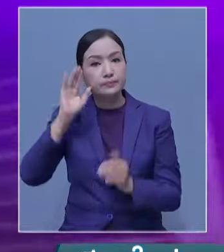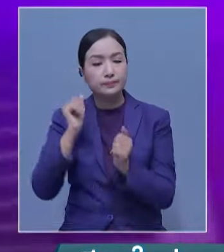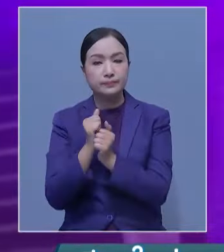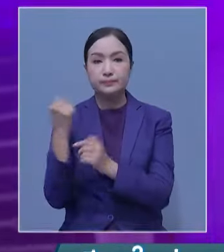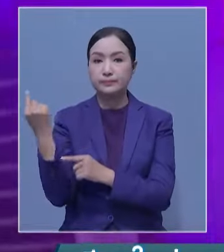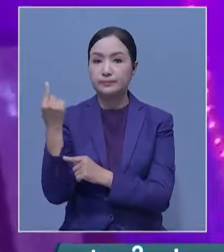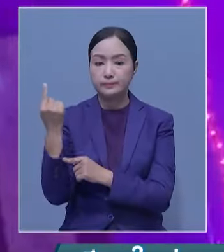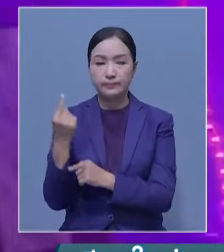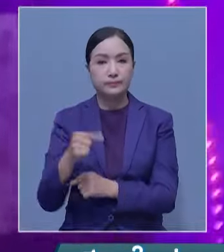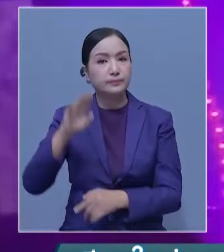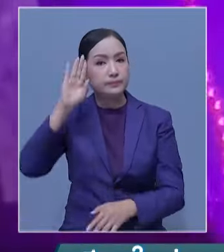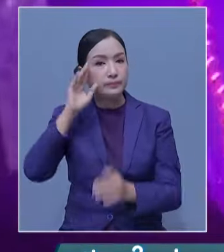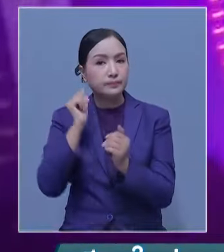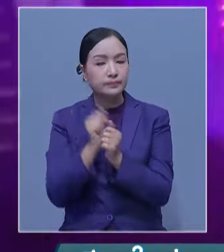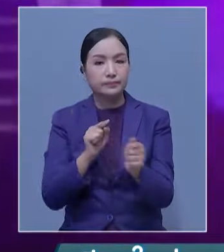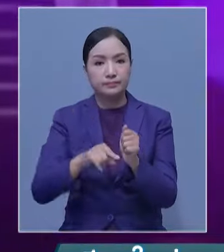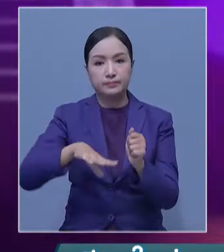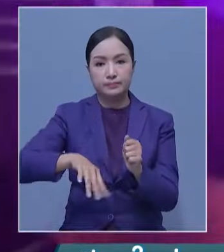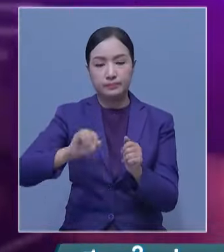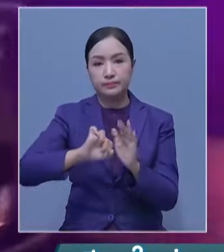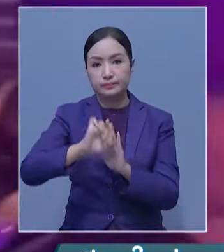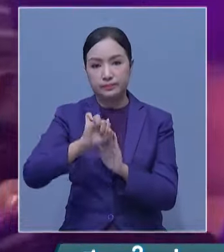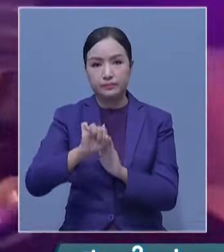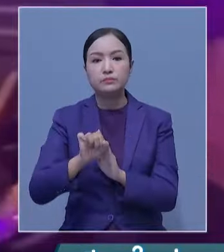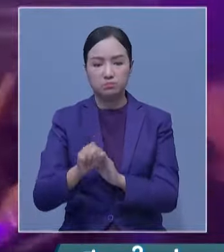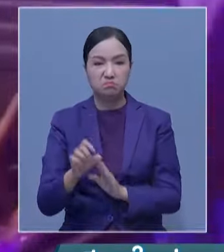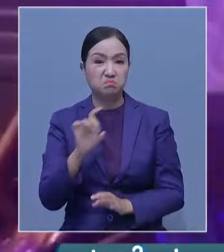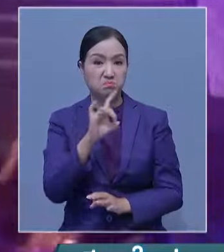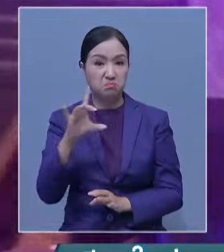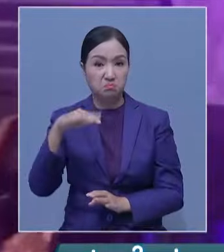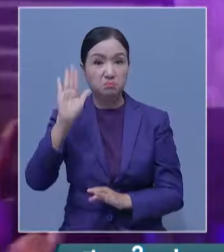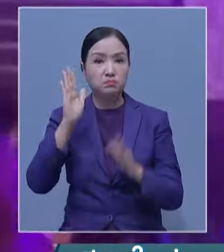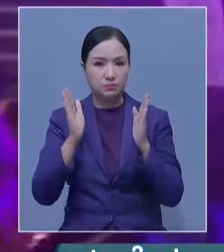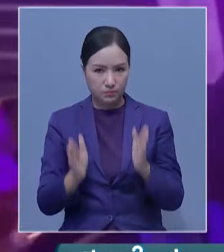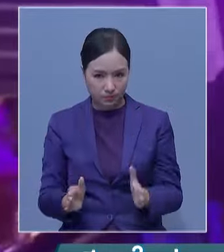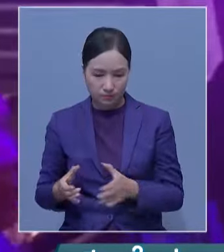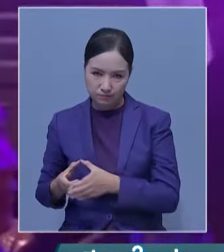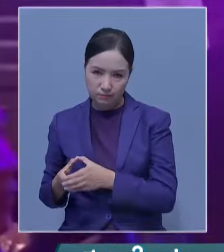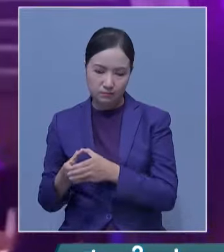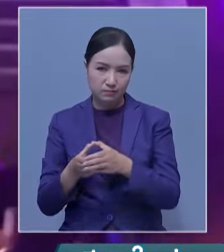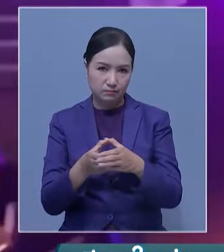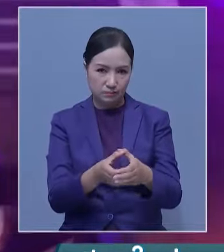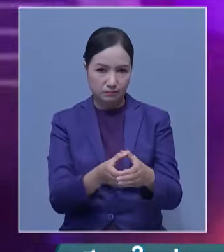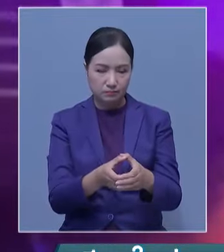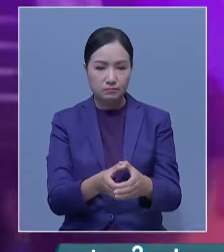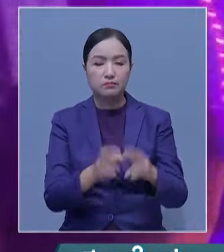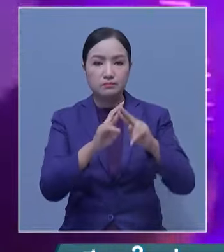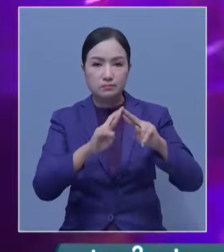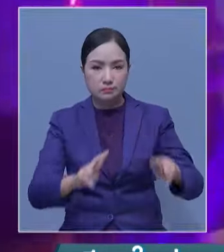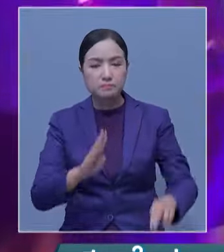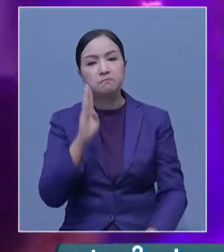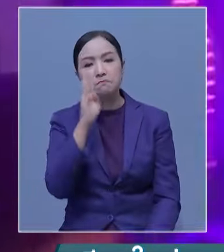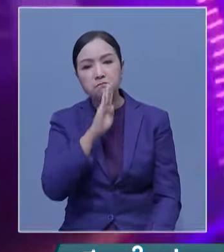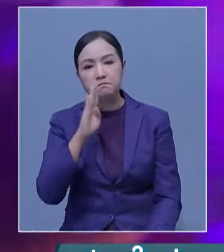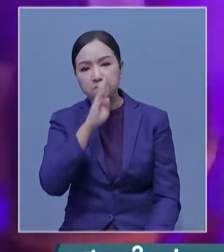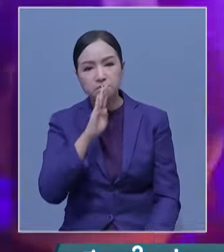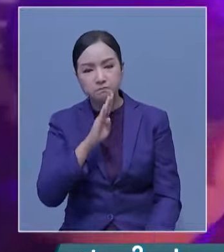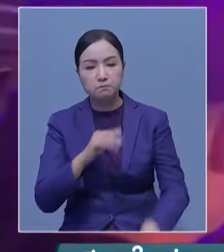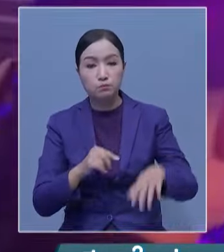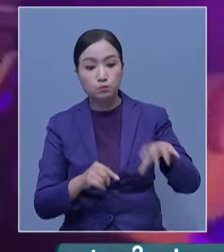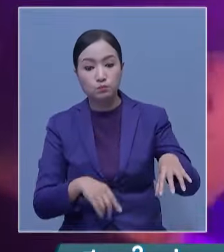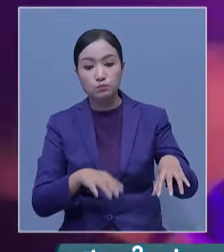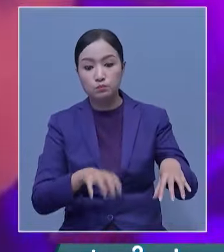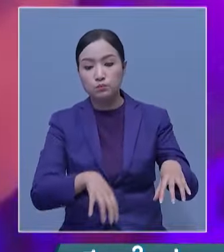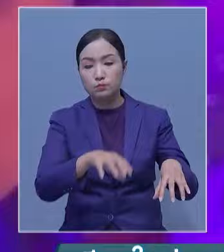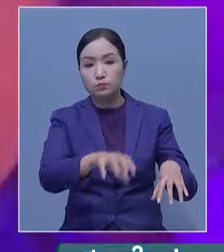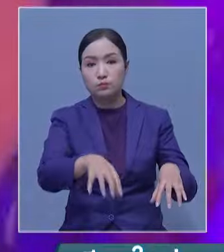ตำรวจสพเมืองเชียงใหม่นับ 100นายนำกำลังไปตรวจสอบสถานบริการร้านบาเบียรอบสนามมวยย่าน